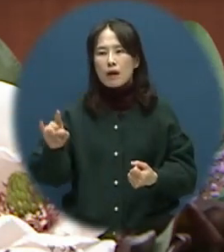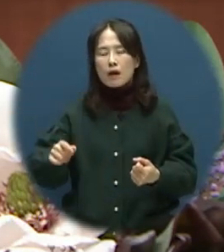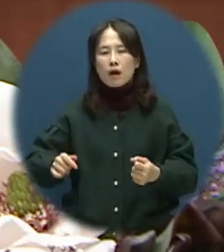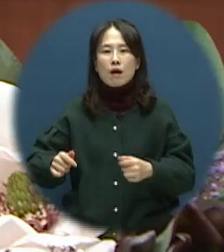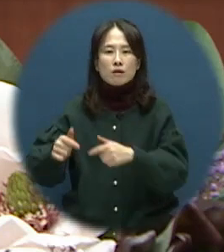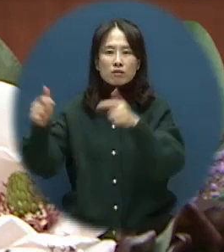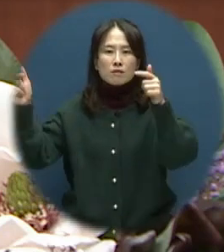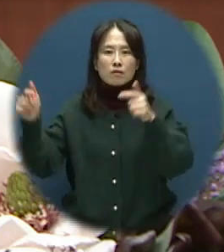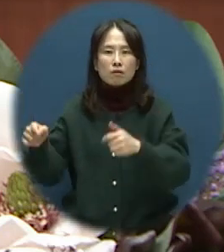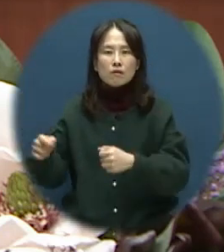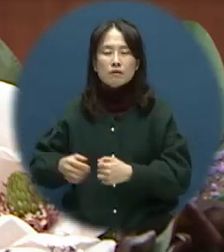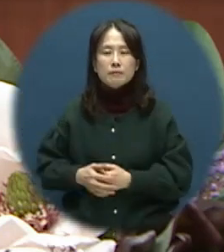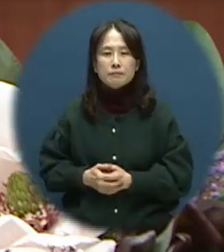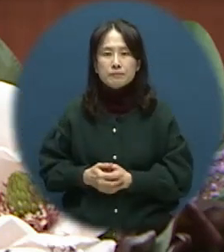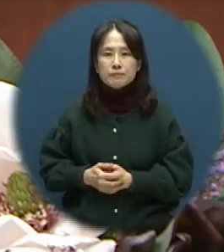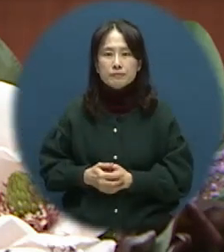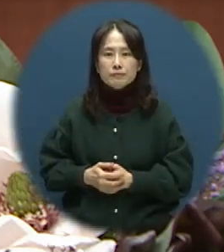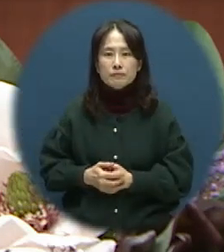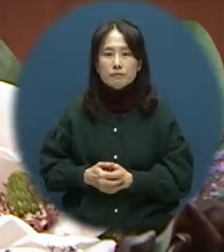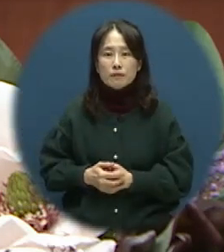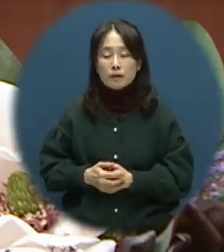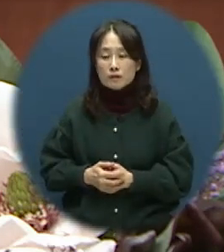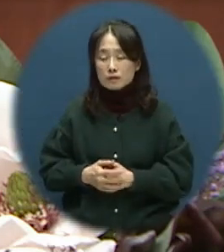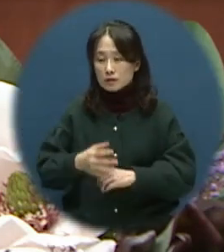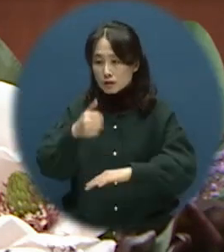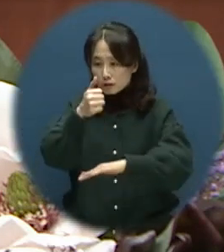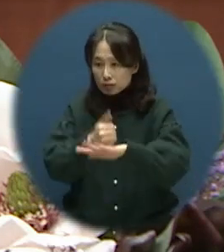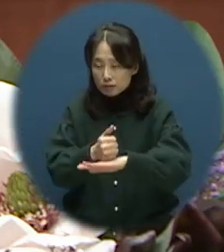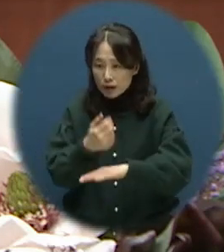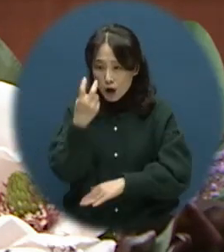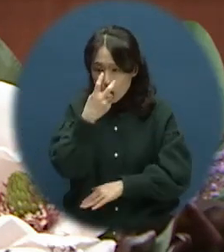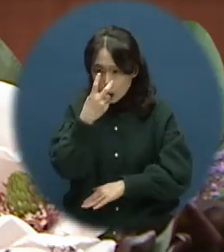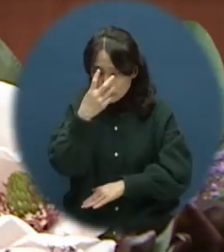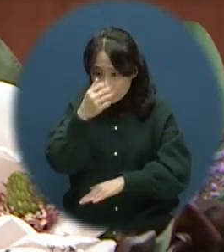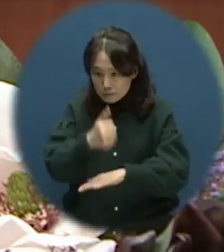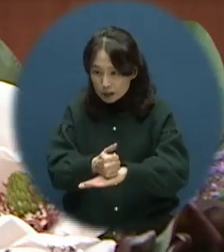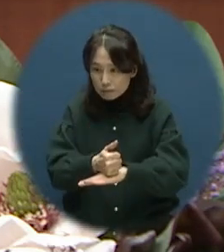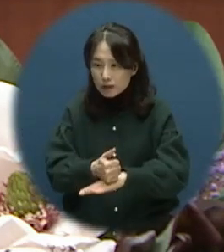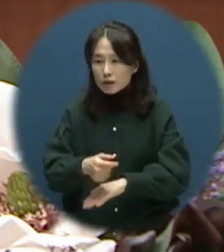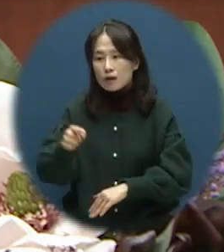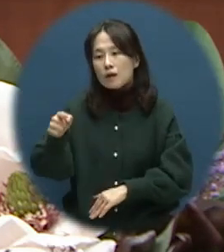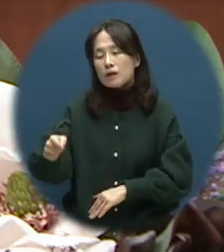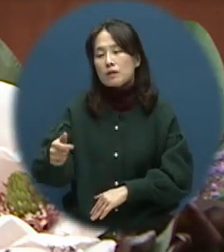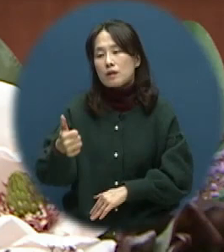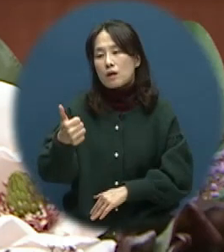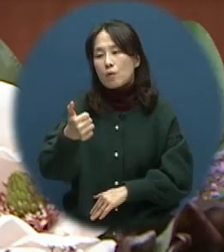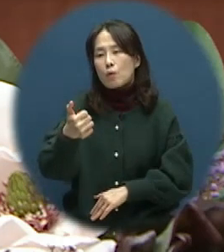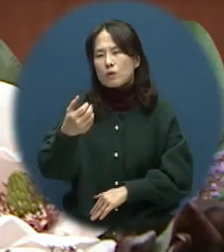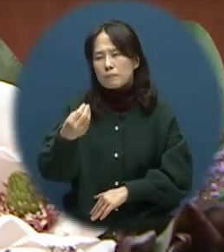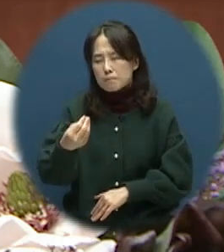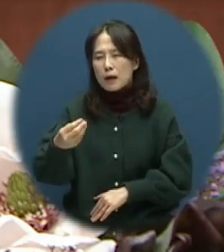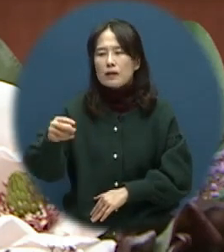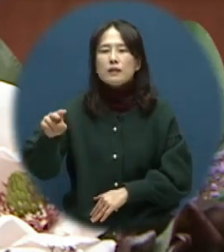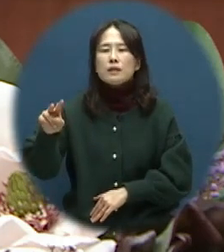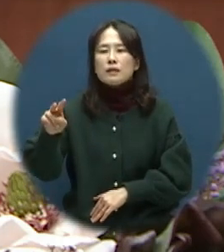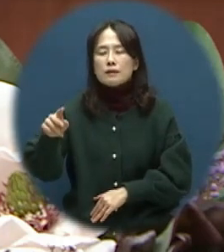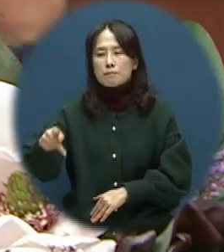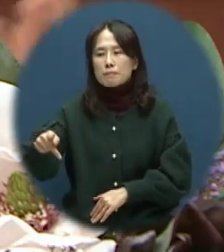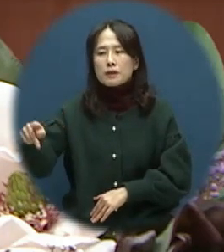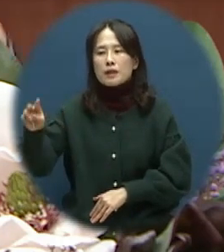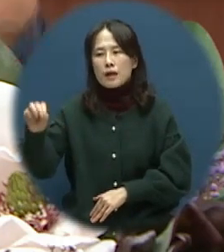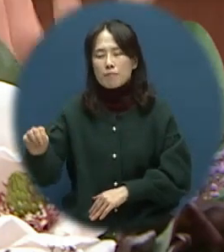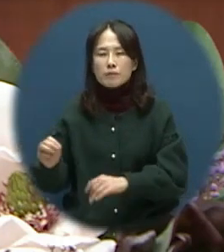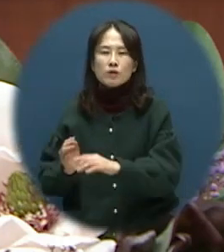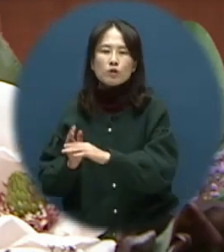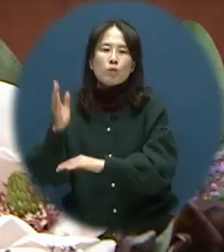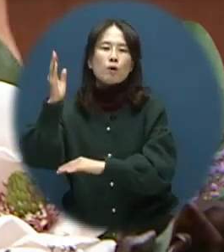분석을 맡겼더니 여기 분석표가 있는데 무려 50%가 넘어요. 50만 ppm이 넘어요. 이야. 시멘트